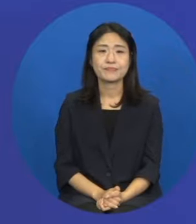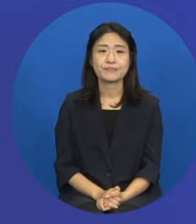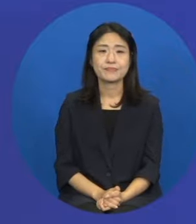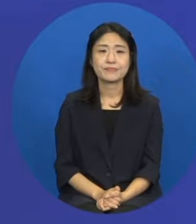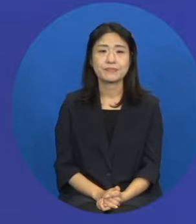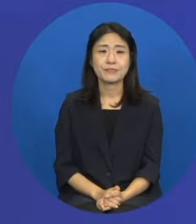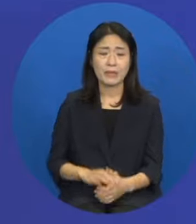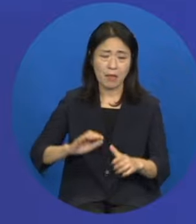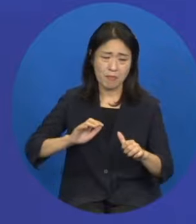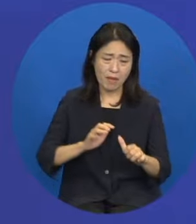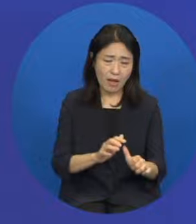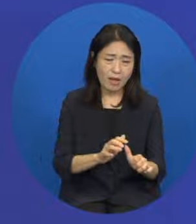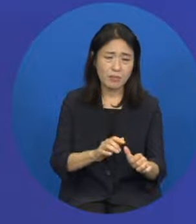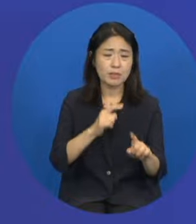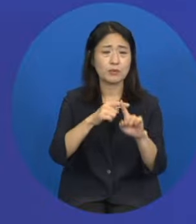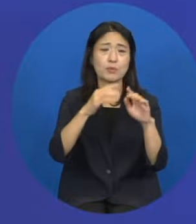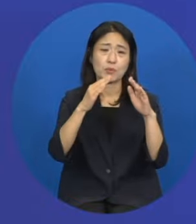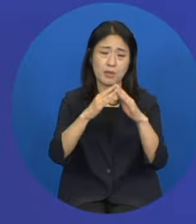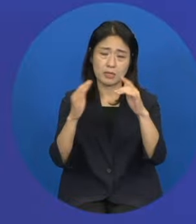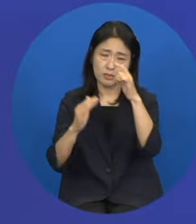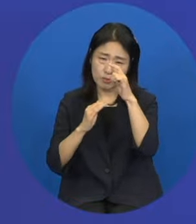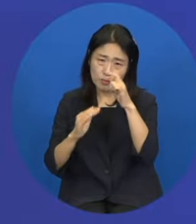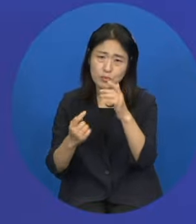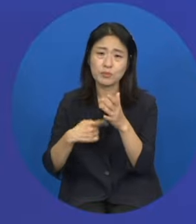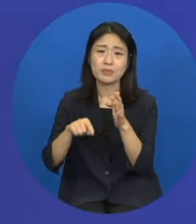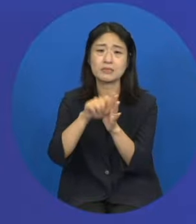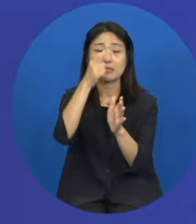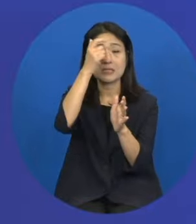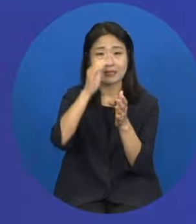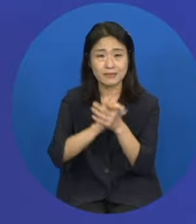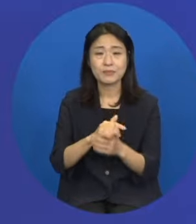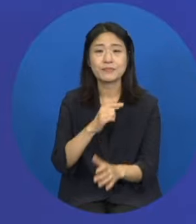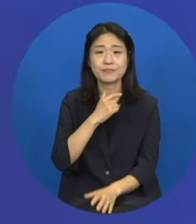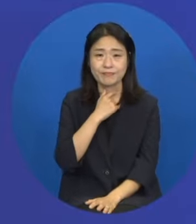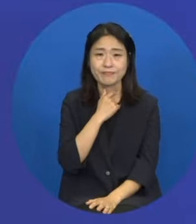우리 박해받는 교회와 성도들을 위한 기도를 드리기를 원합니다